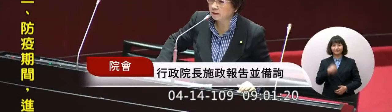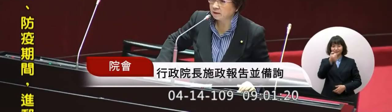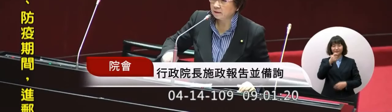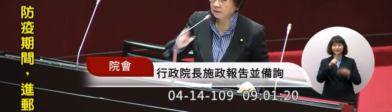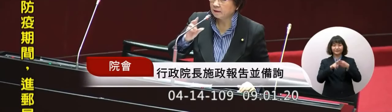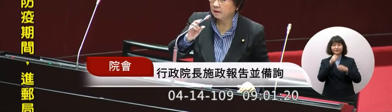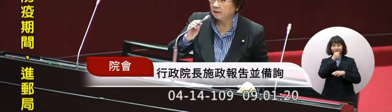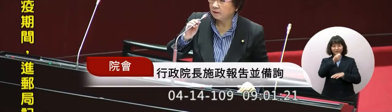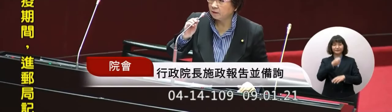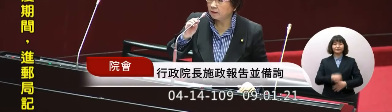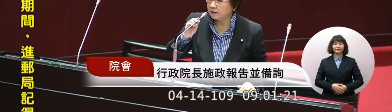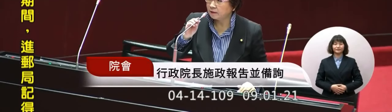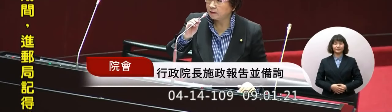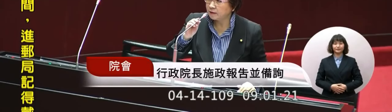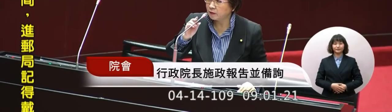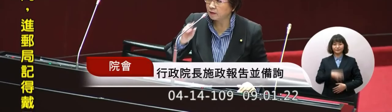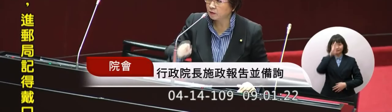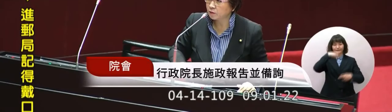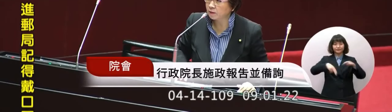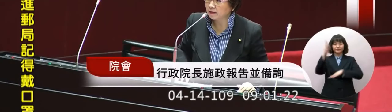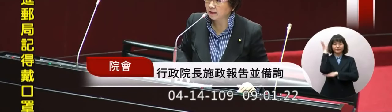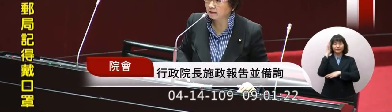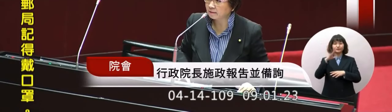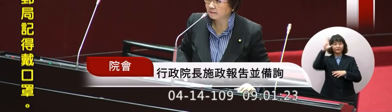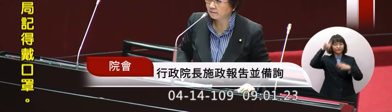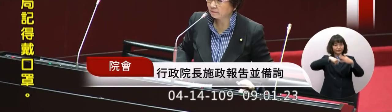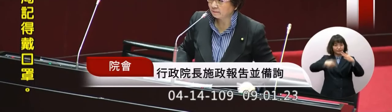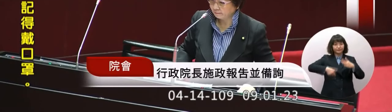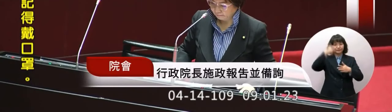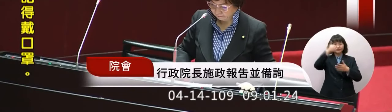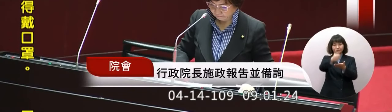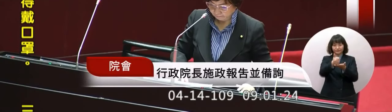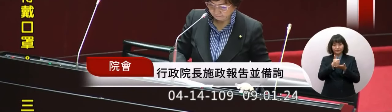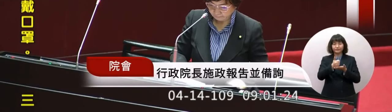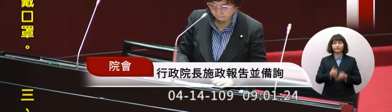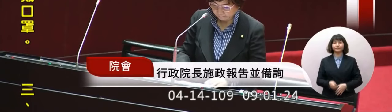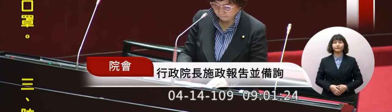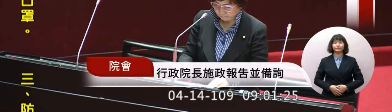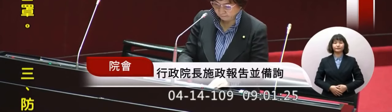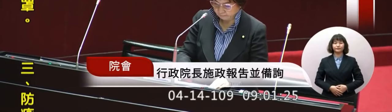谢谢主席。我请行政院苏院长。 请苏院长。